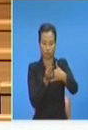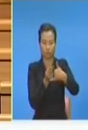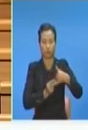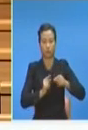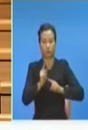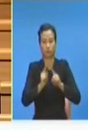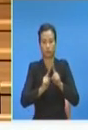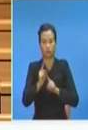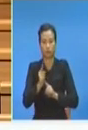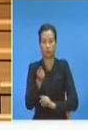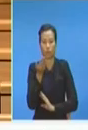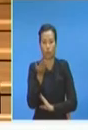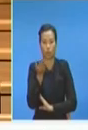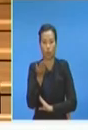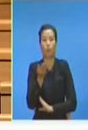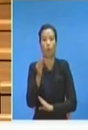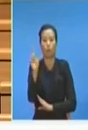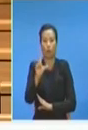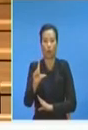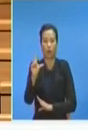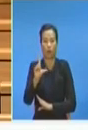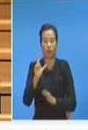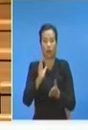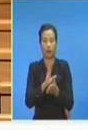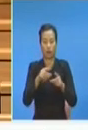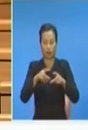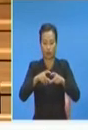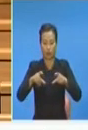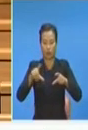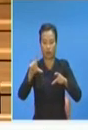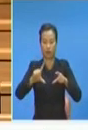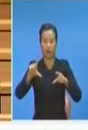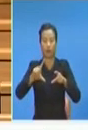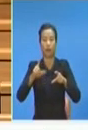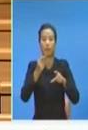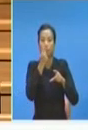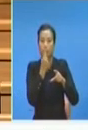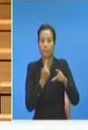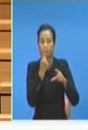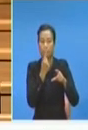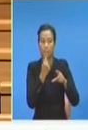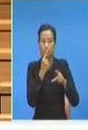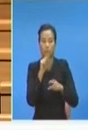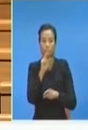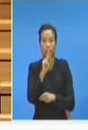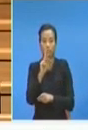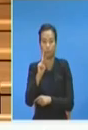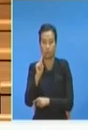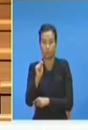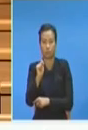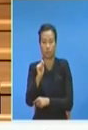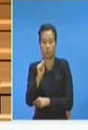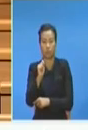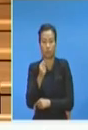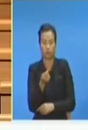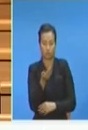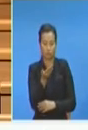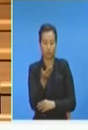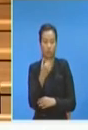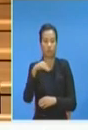เรื่องร้องใบเหลืองใบแดงของกกต. อยู่ระยะหนึ่งครับผมนำเรื่องนี้ไปใช้ครับผมทำไงฮะผมไปเอาค่าน้ำค่า